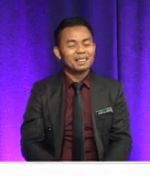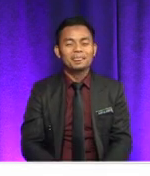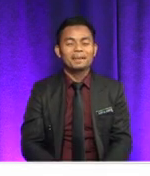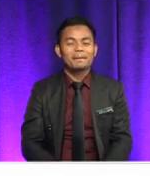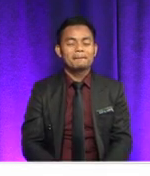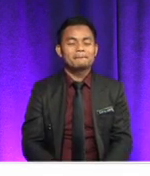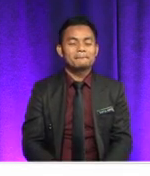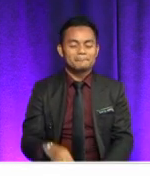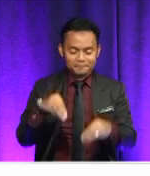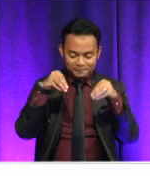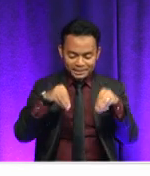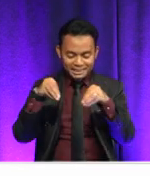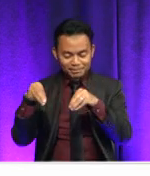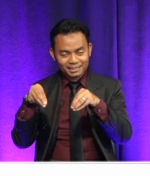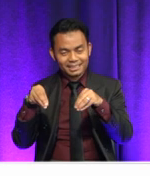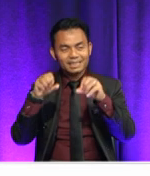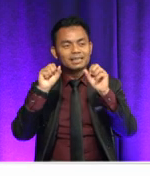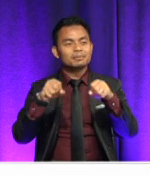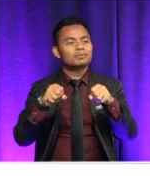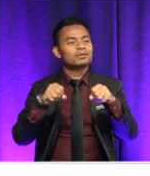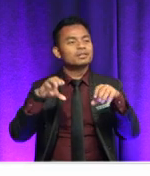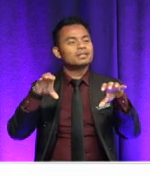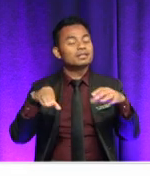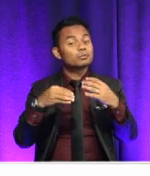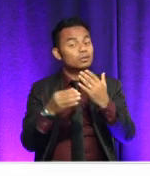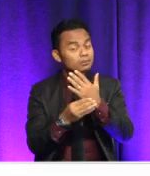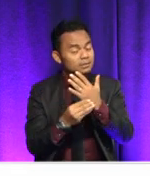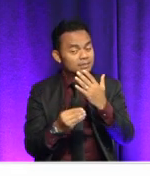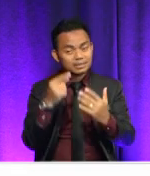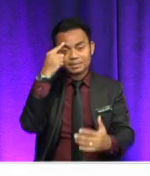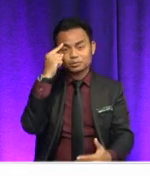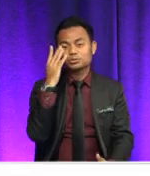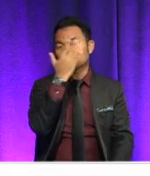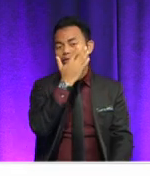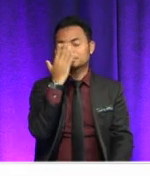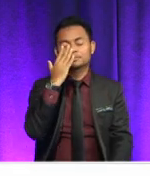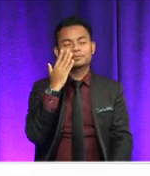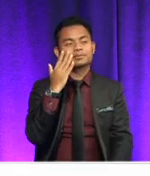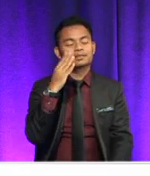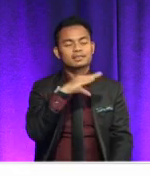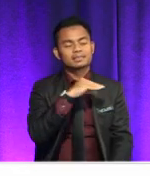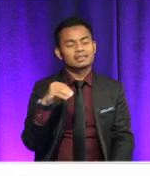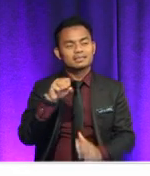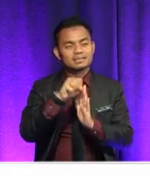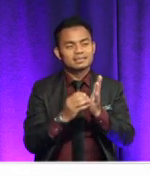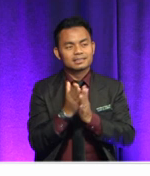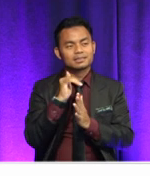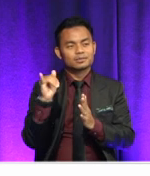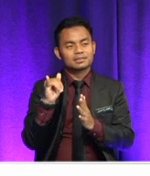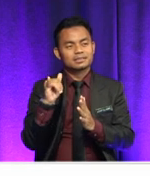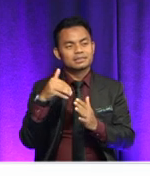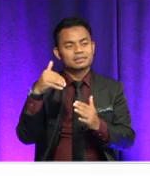menghasilkan minyak yaitu produk kosmetik dan seterusnya inovasi baru inovasi baru yaitu